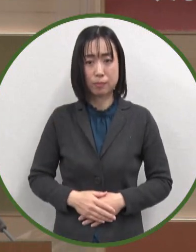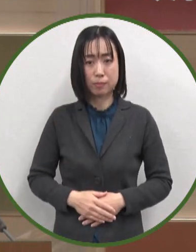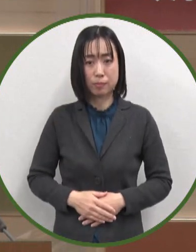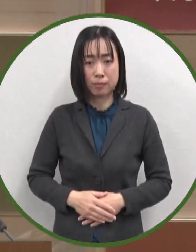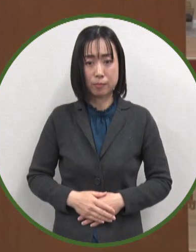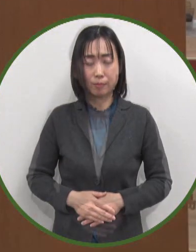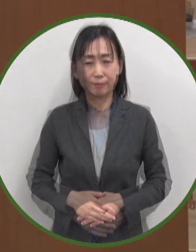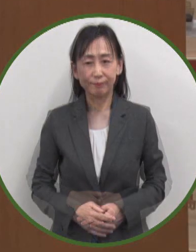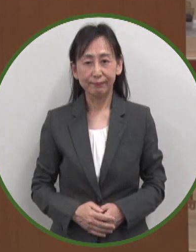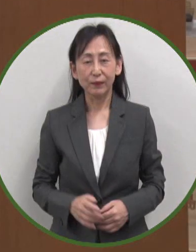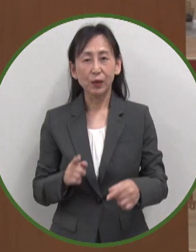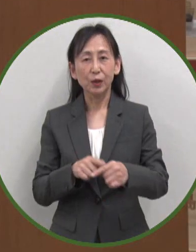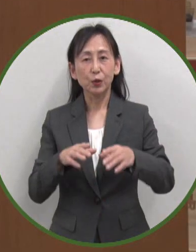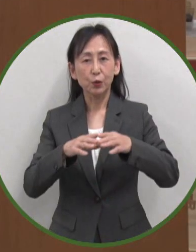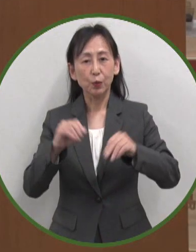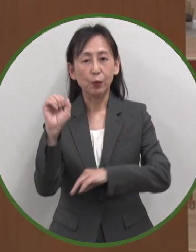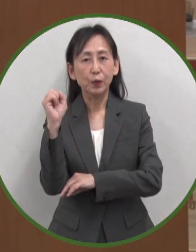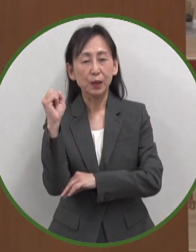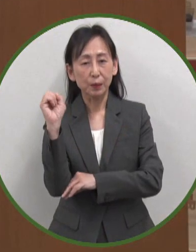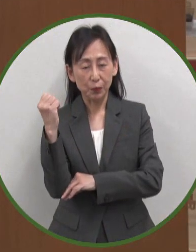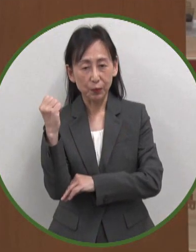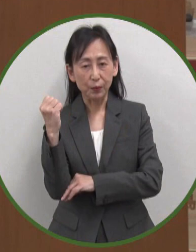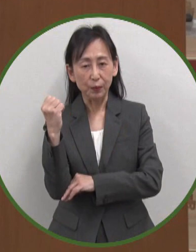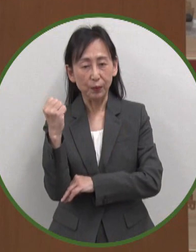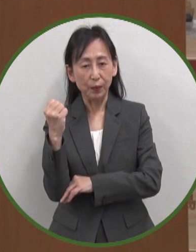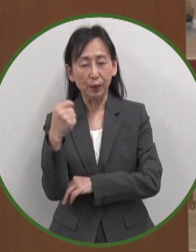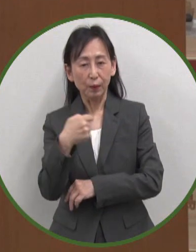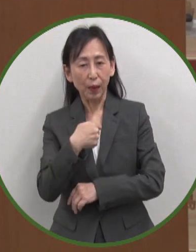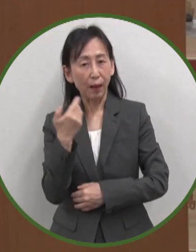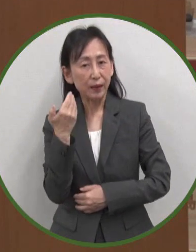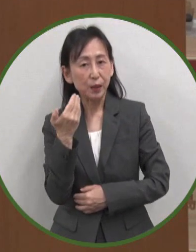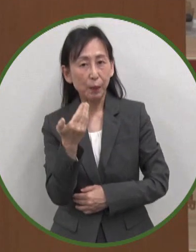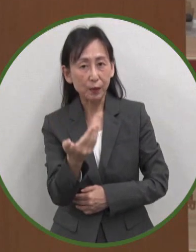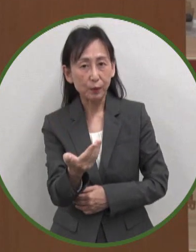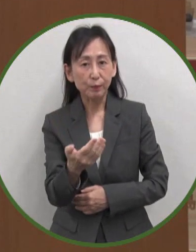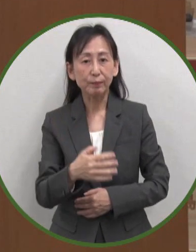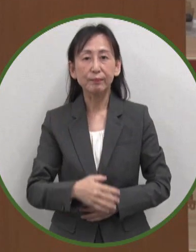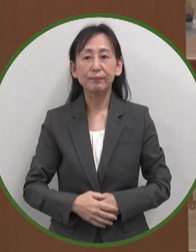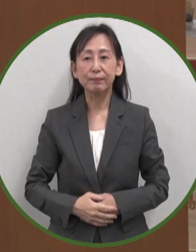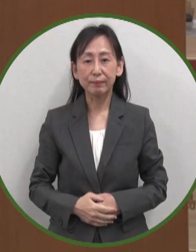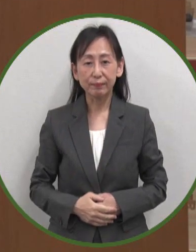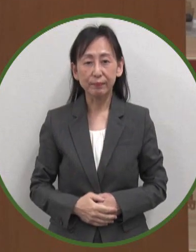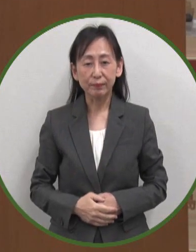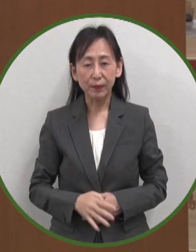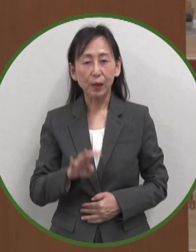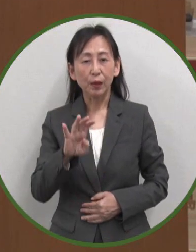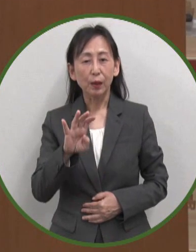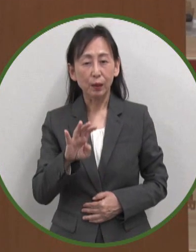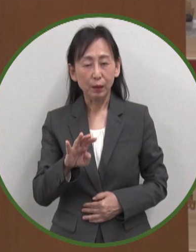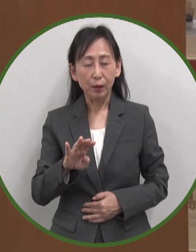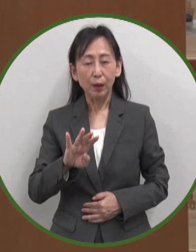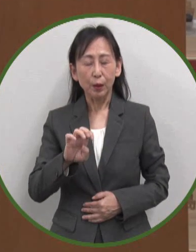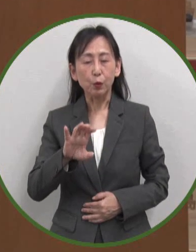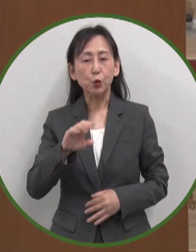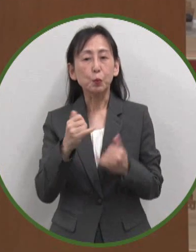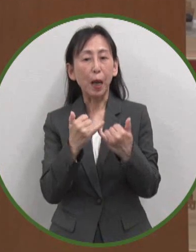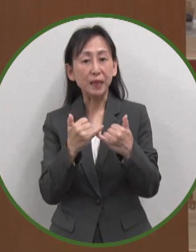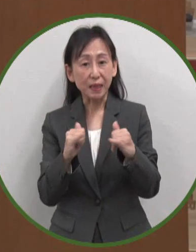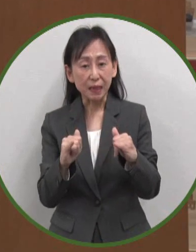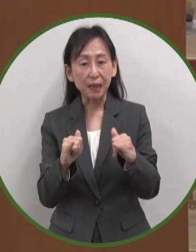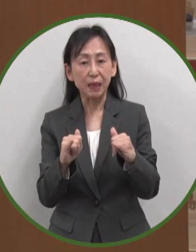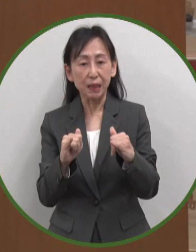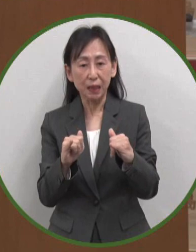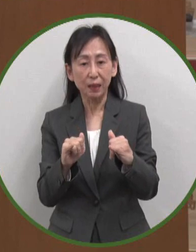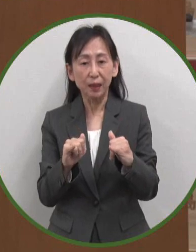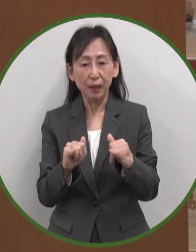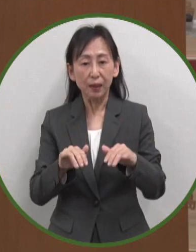中国新聞社の永久です。よろしくお願いします。 40万人、あの全事業所の PCR の件で、先